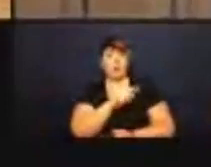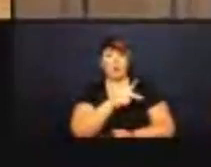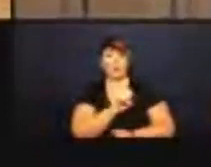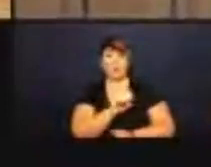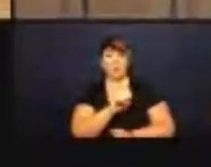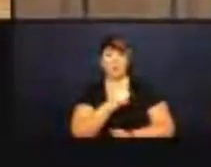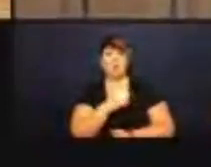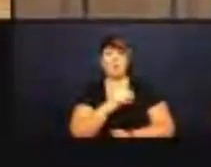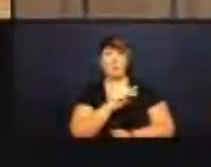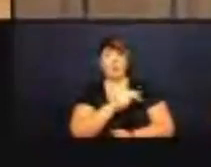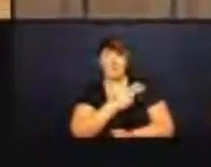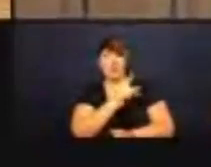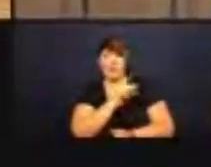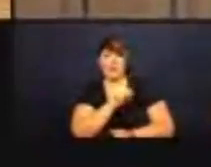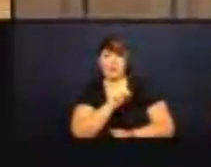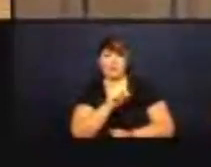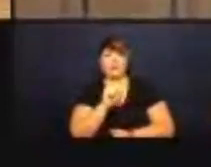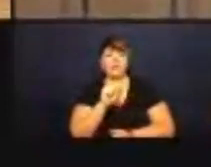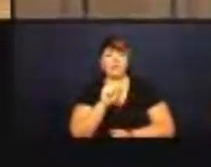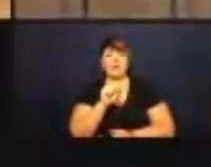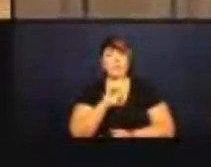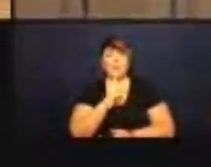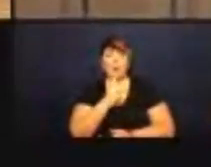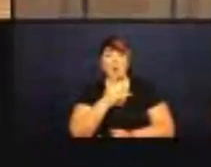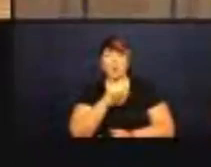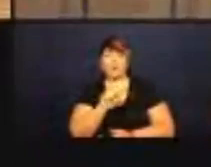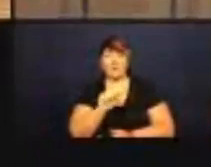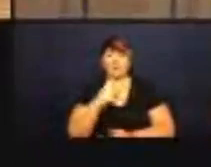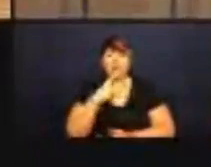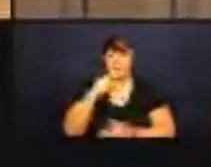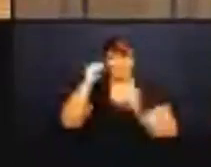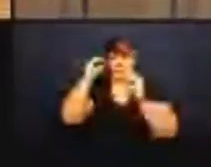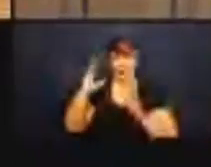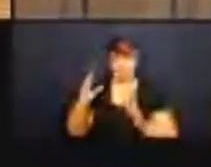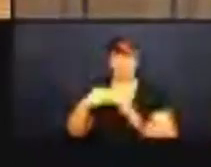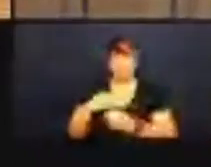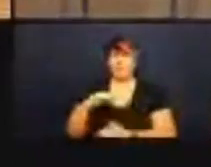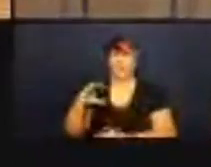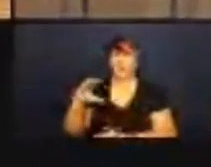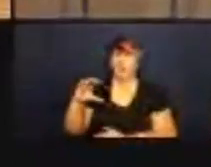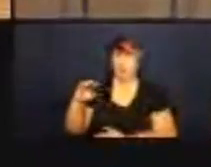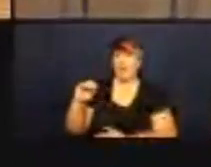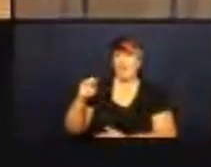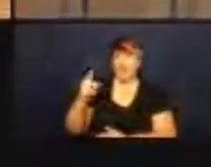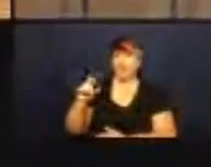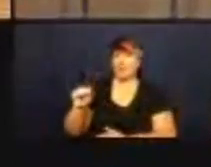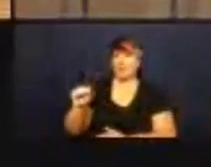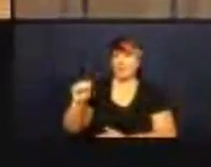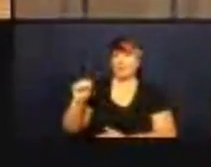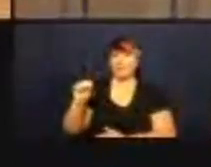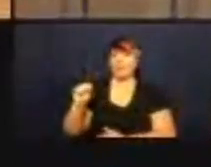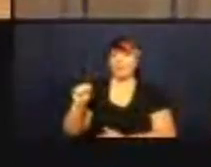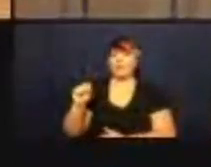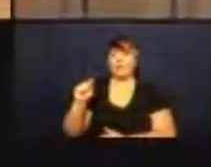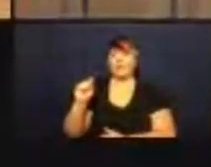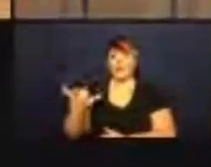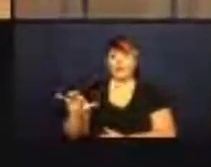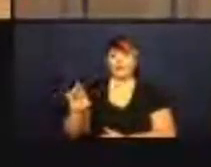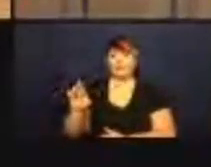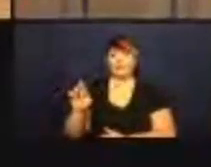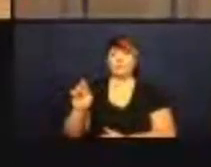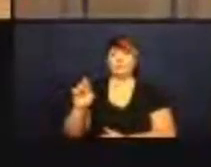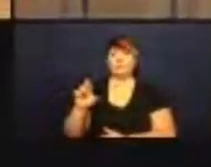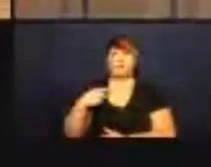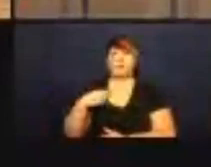na Summer Barres. Na walimu wao walikuwa Kasti Cummins, Laura Faulkner, Michelle Hills, Taylor Atley